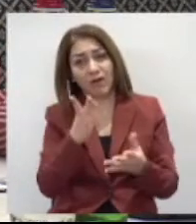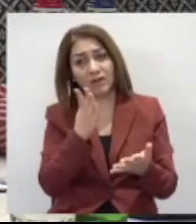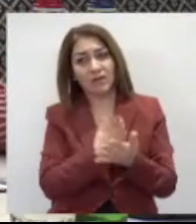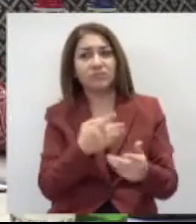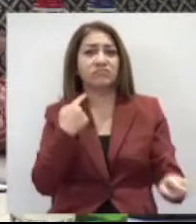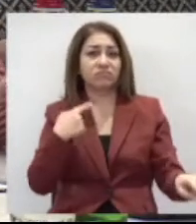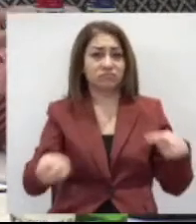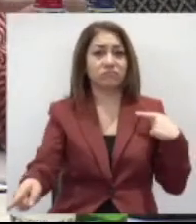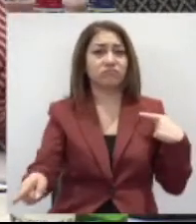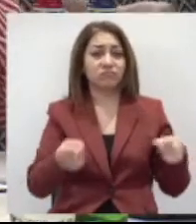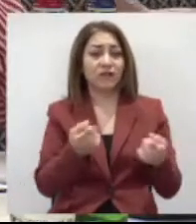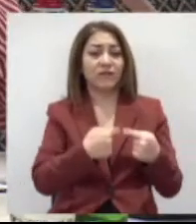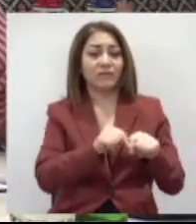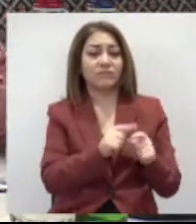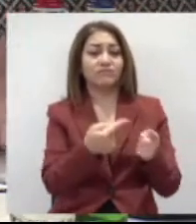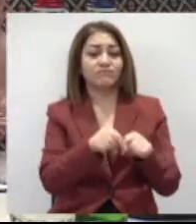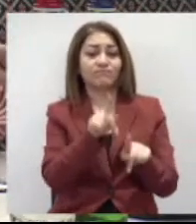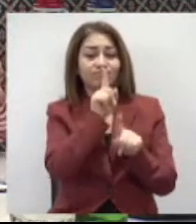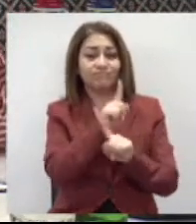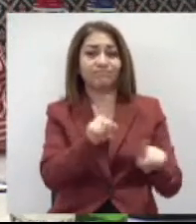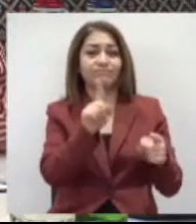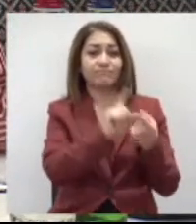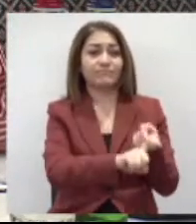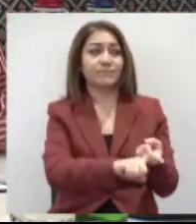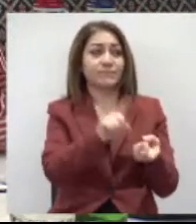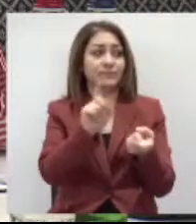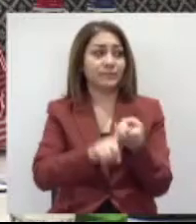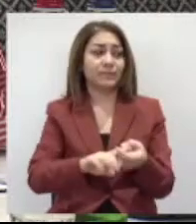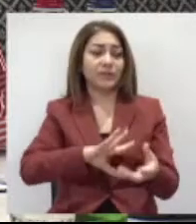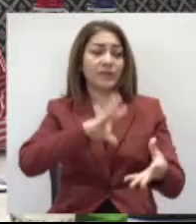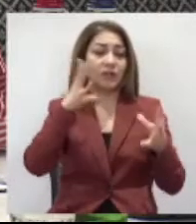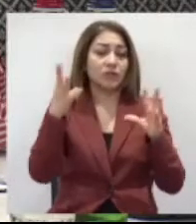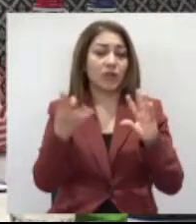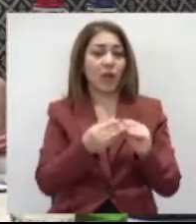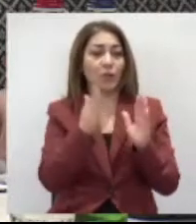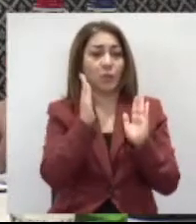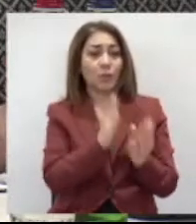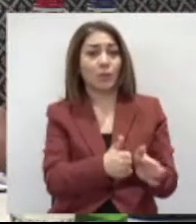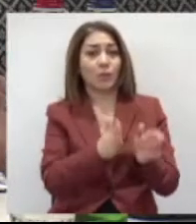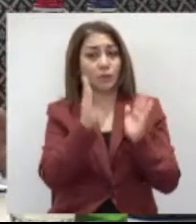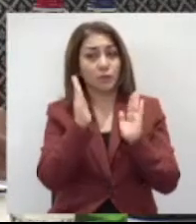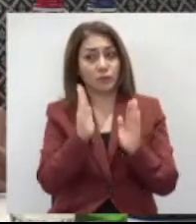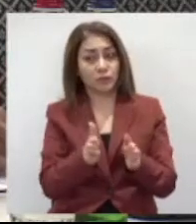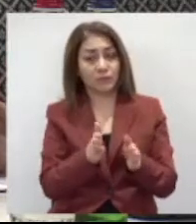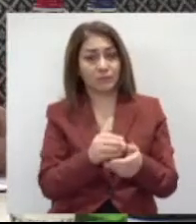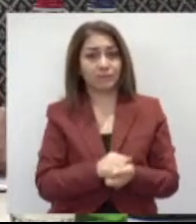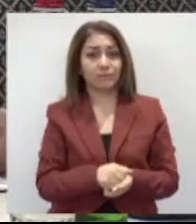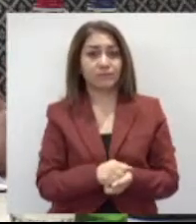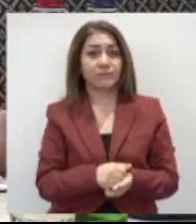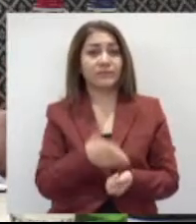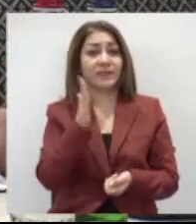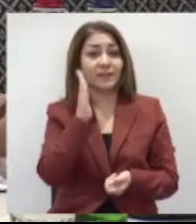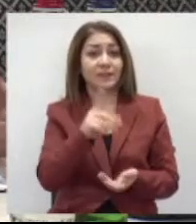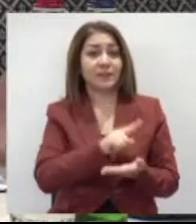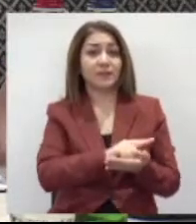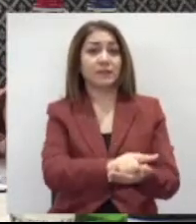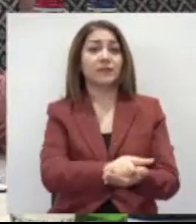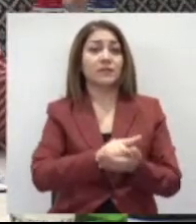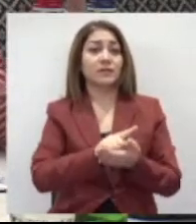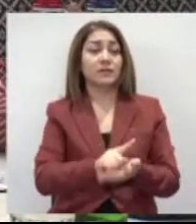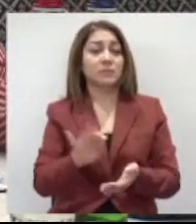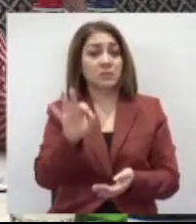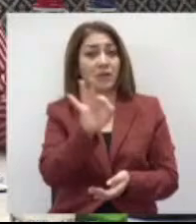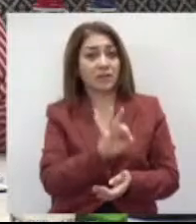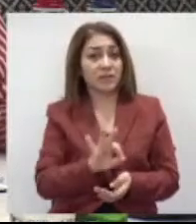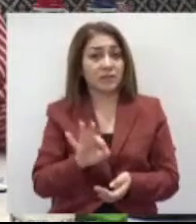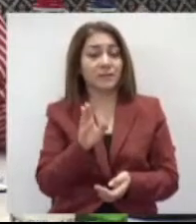ծավալի կարիք կա, այսինքն սա ընդհանրական ուղություններն են, որոնք միանշանակ դառնալու են քննարկման առարկա,